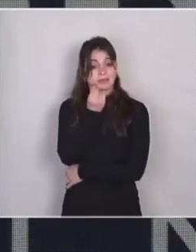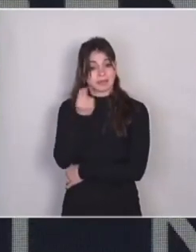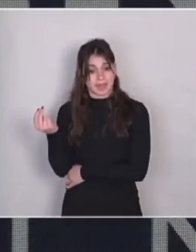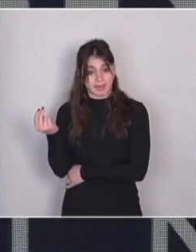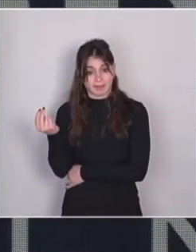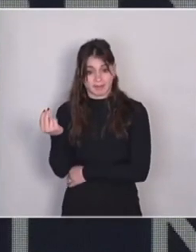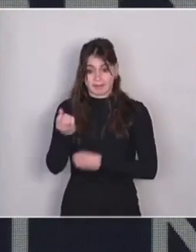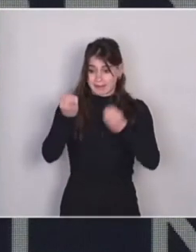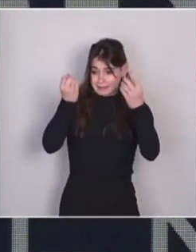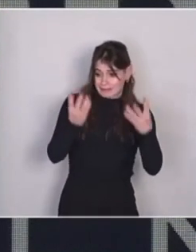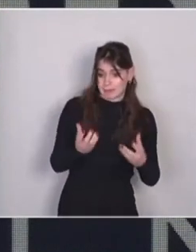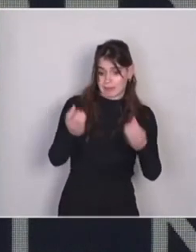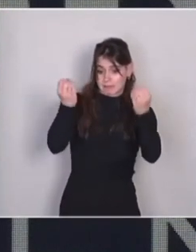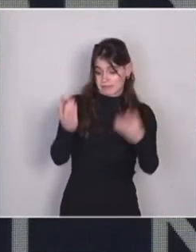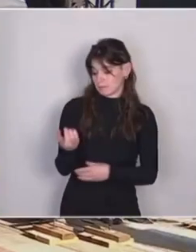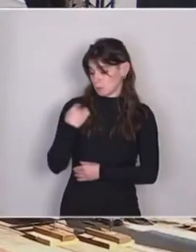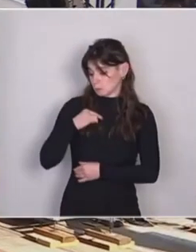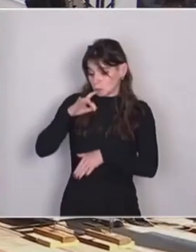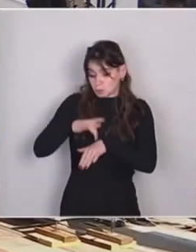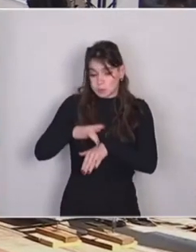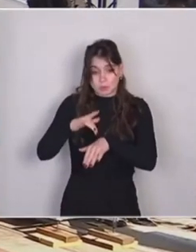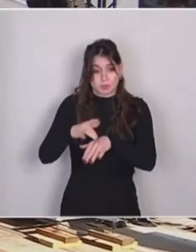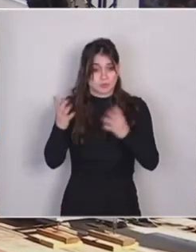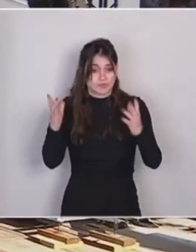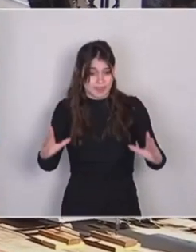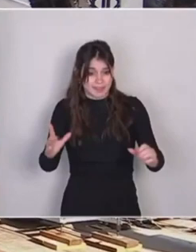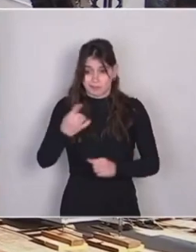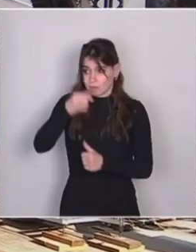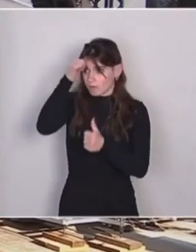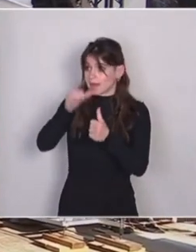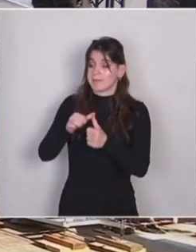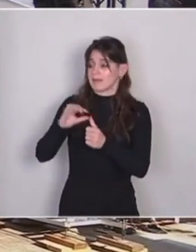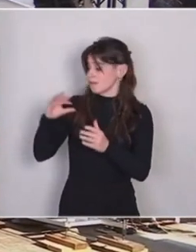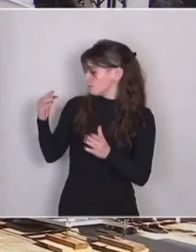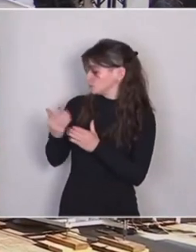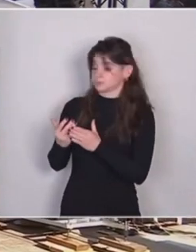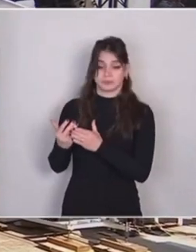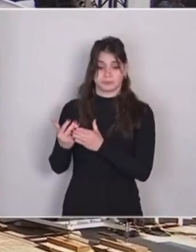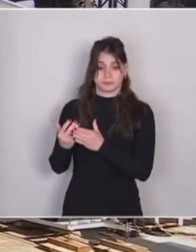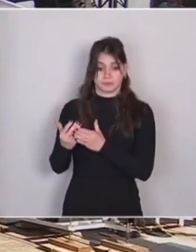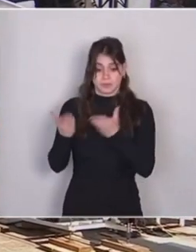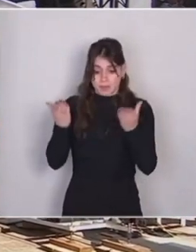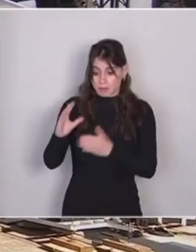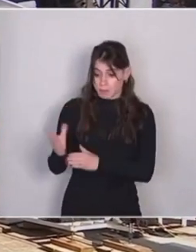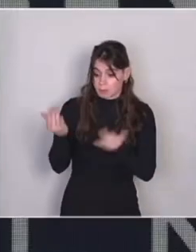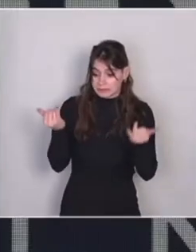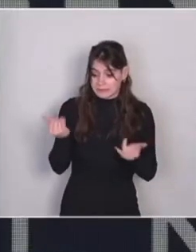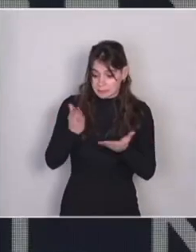événements tragiques que nous commémorons aujourd'hui nous ont montré ce seul